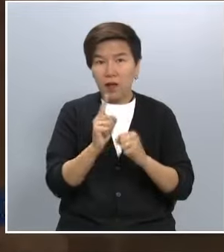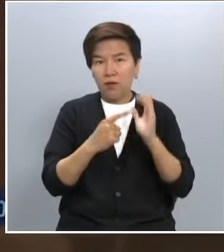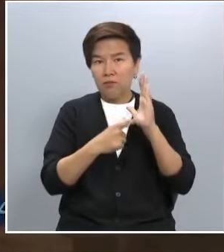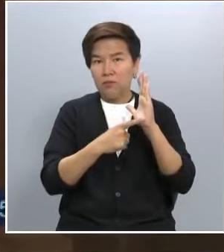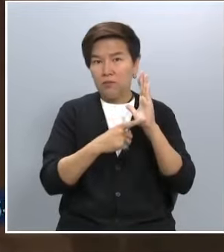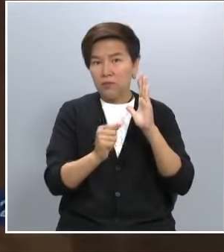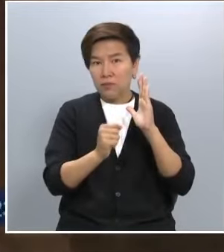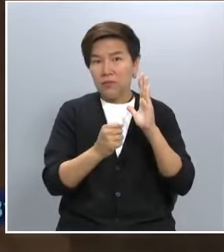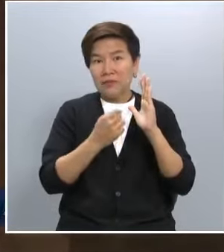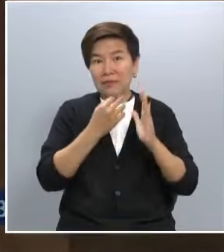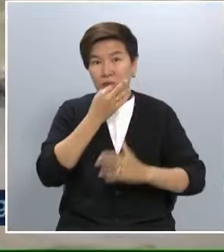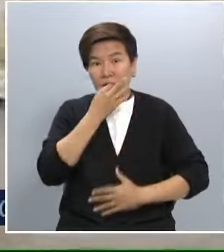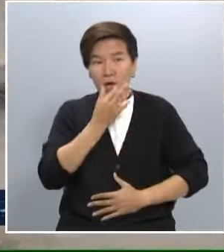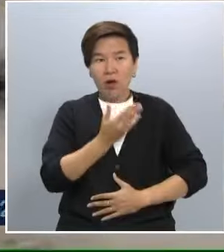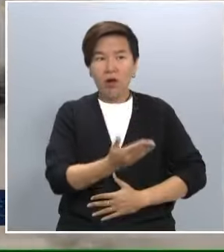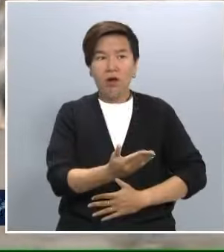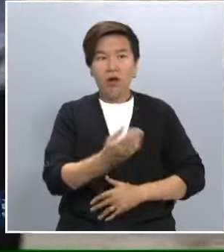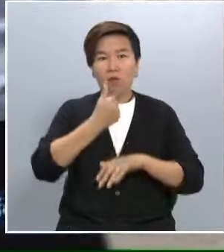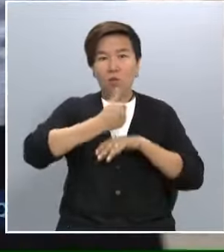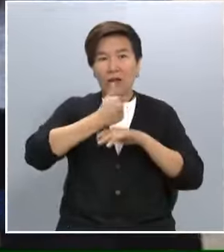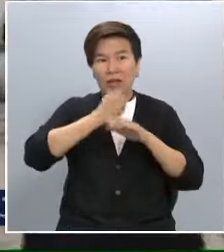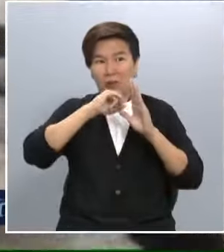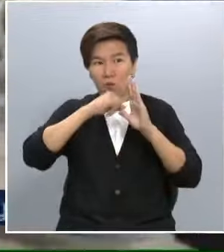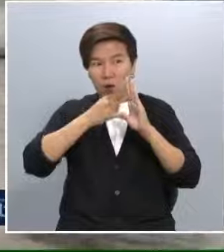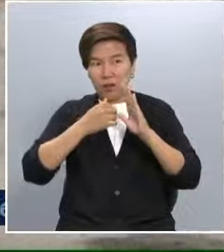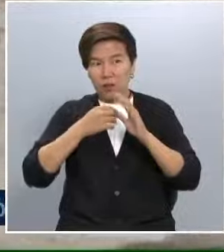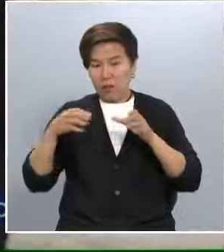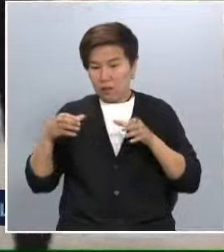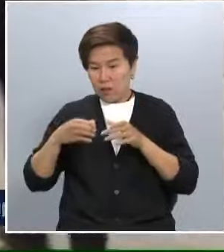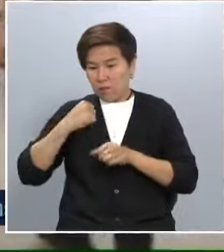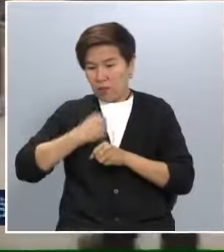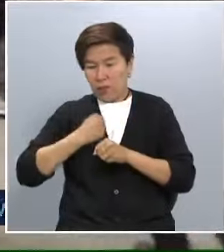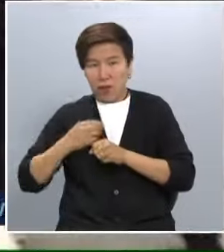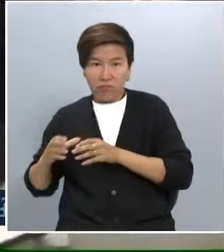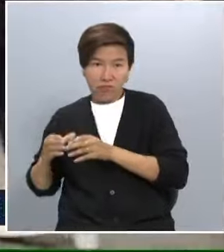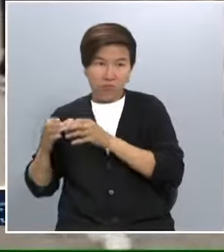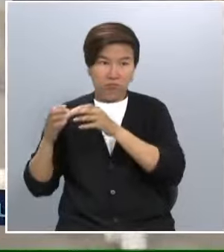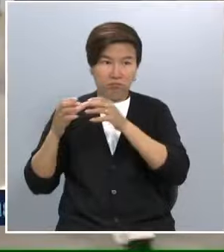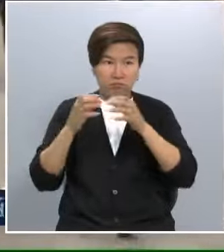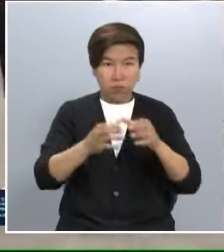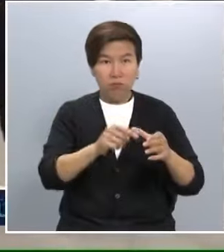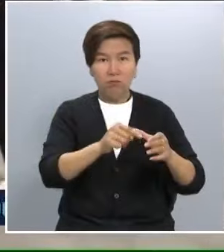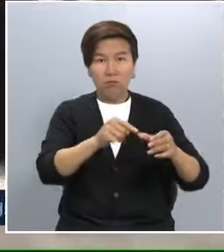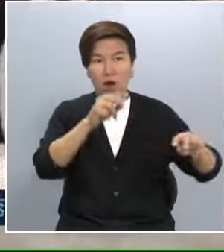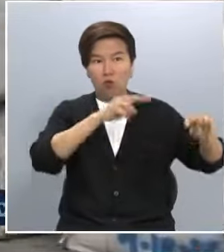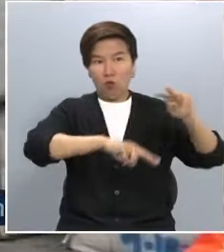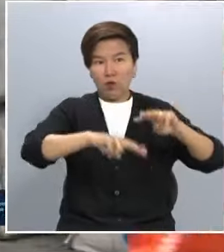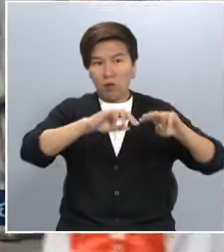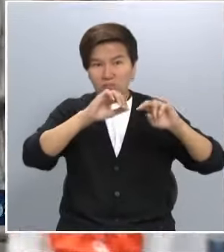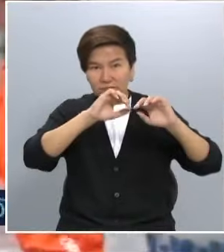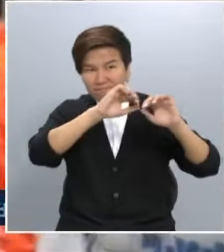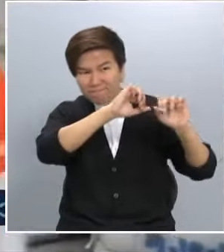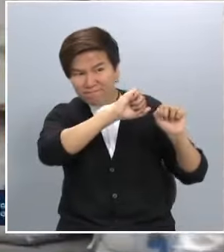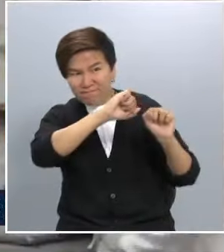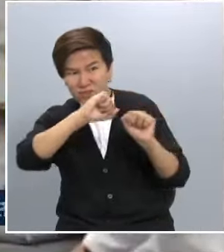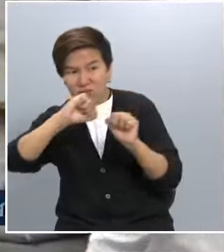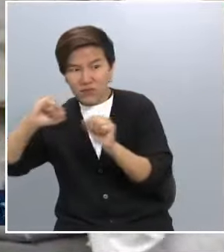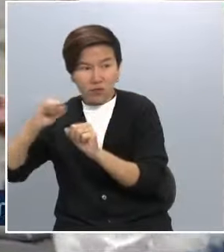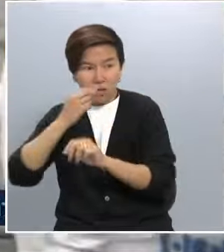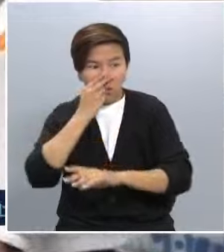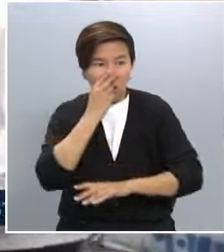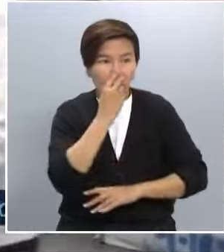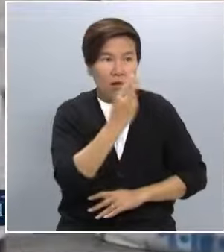าราชการจังหวัดสมุทรสาครนะครับพร้อมด้วยหน่วยงานที่เกี่ยวข้องเนี่ยนะฮะเขาก็เข้าไปตรวจสอบครับโรงงานดังกล่าวก็ไปพบนะครับว่ากาก